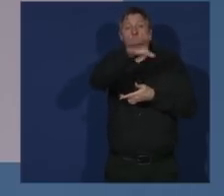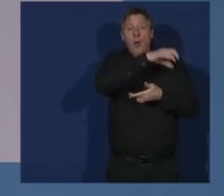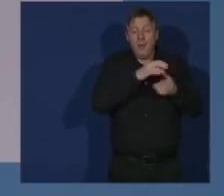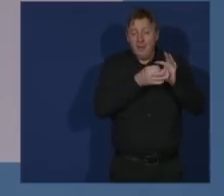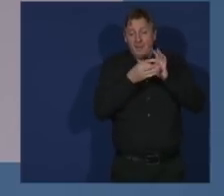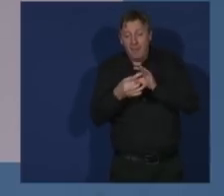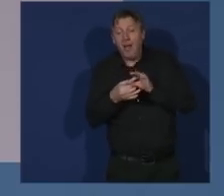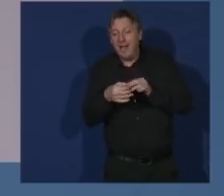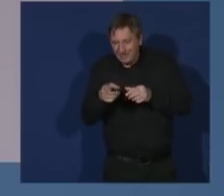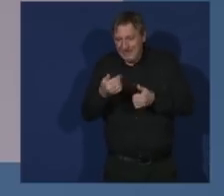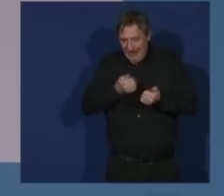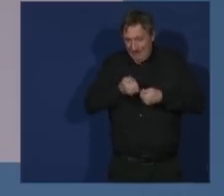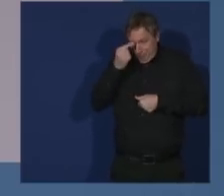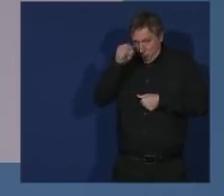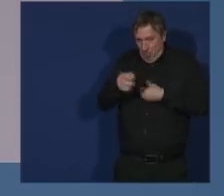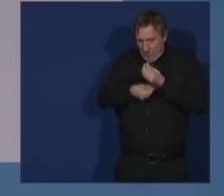l'inverse.